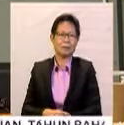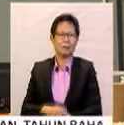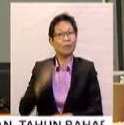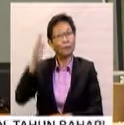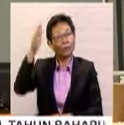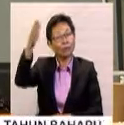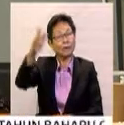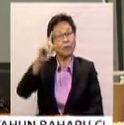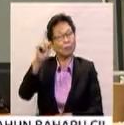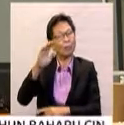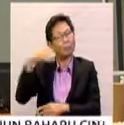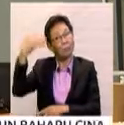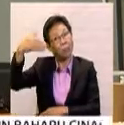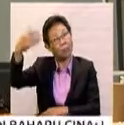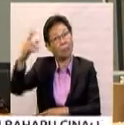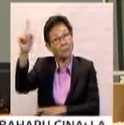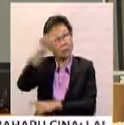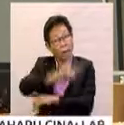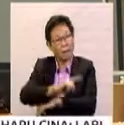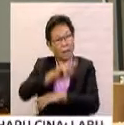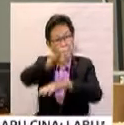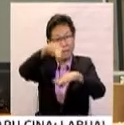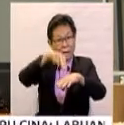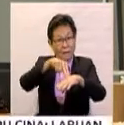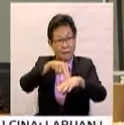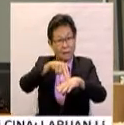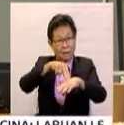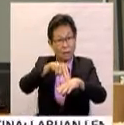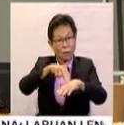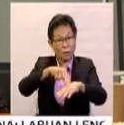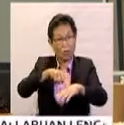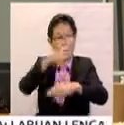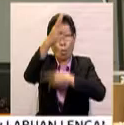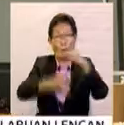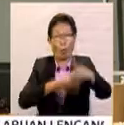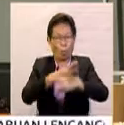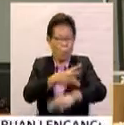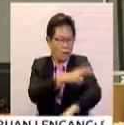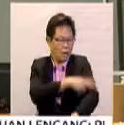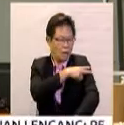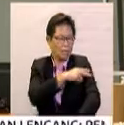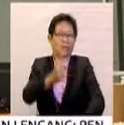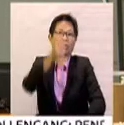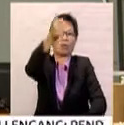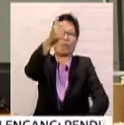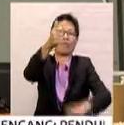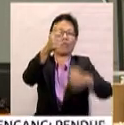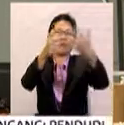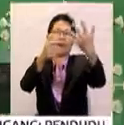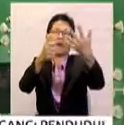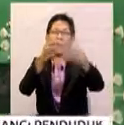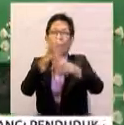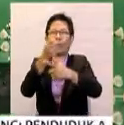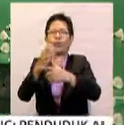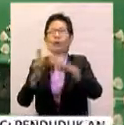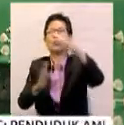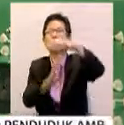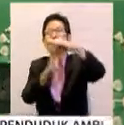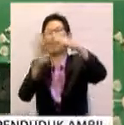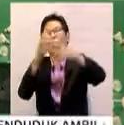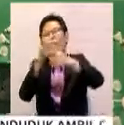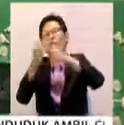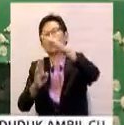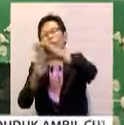nanti kita punya national memang world ranking dia jadi top 5 ke top 10 macam tu lah.